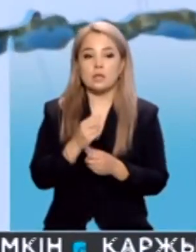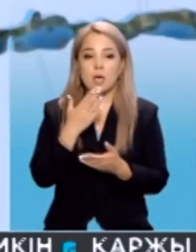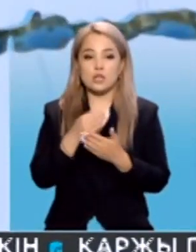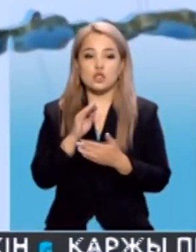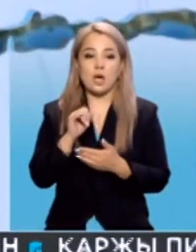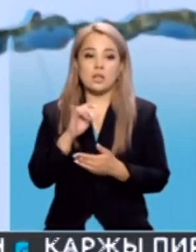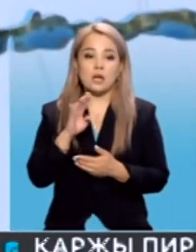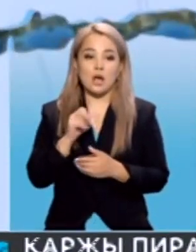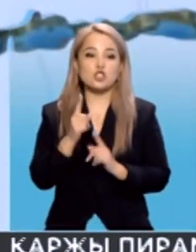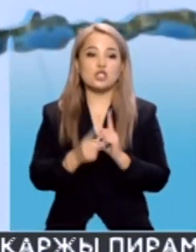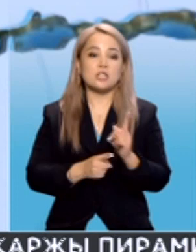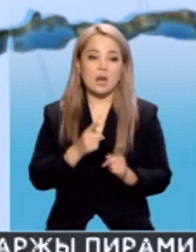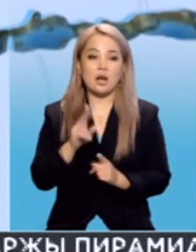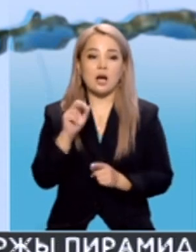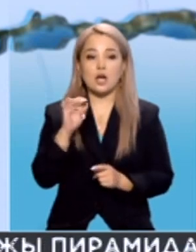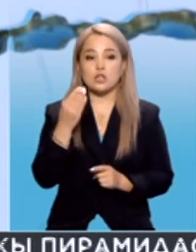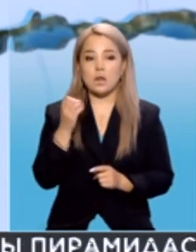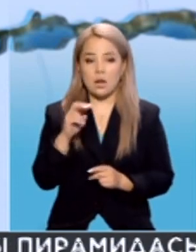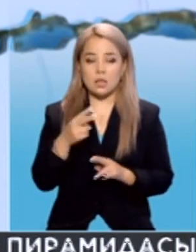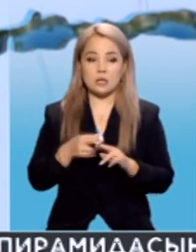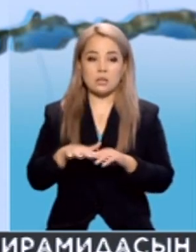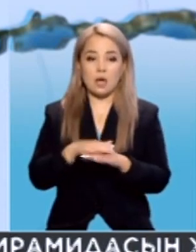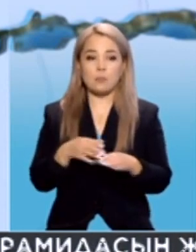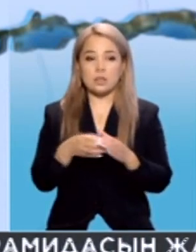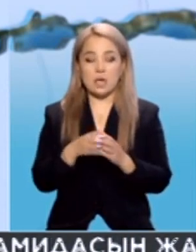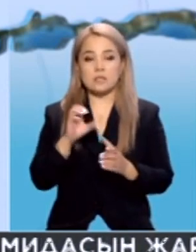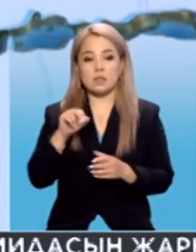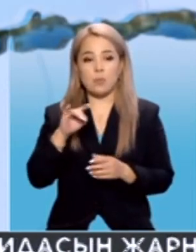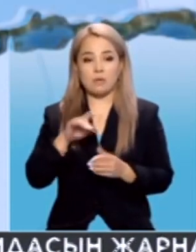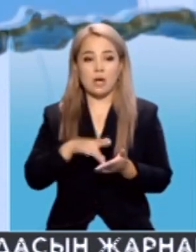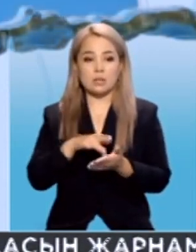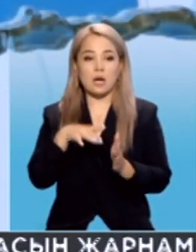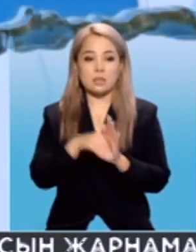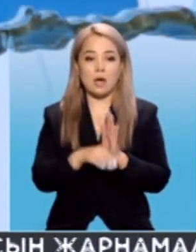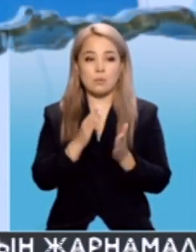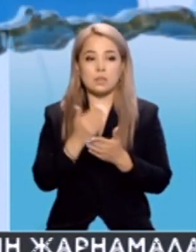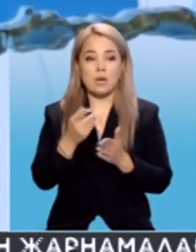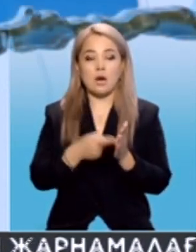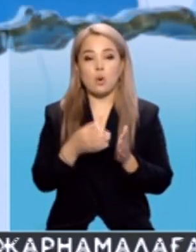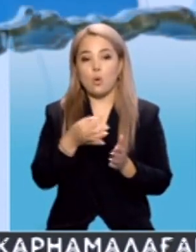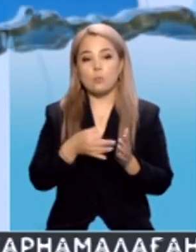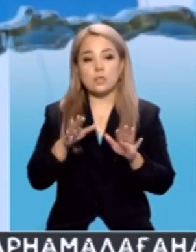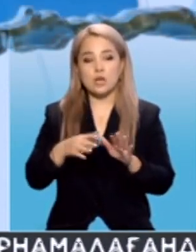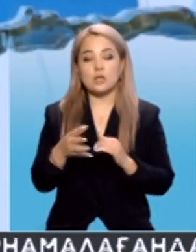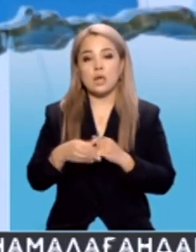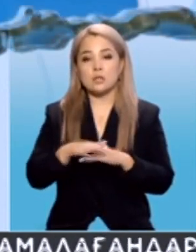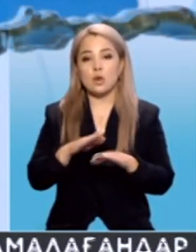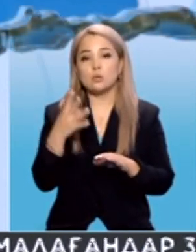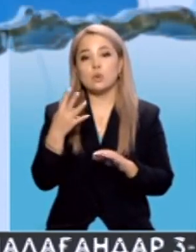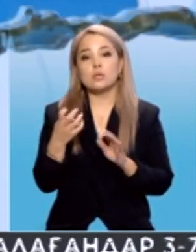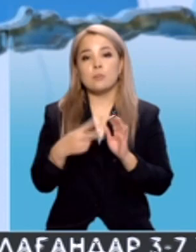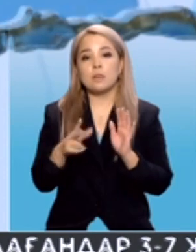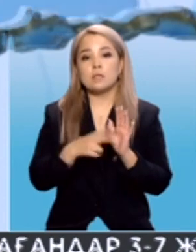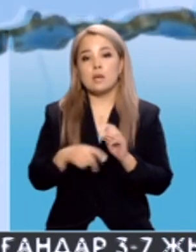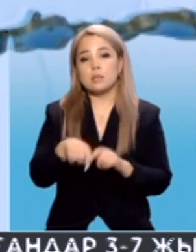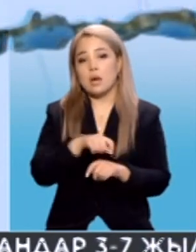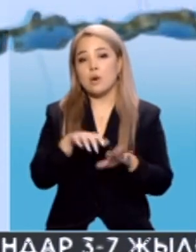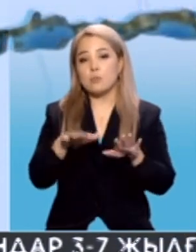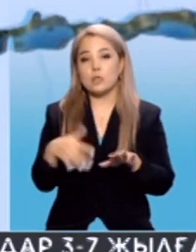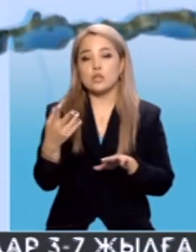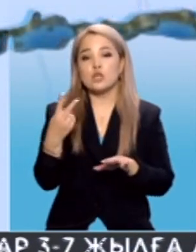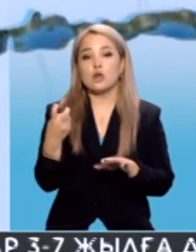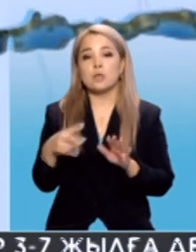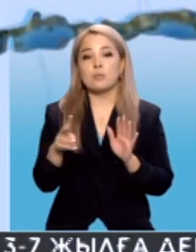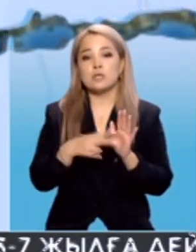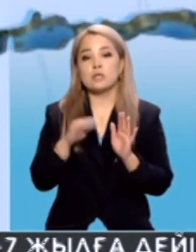Ұлытау аудандары мен Жезқазған, Қаражал және Сәтбаев қалалары кіреді. Бұрын соңды Қарағанды өңірінің жалпы жер аумағы 428 мың шаршы шақырым болса, соның